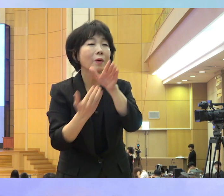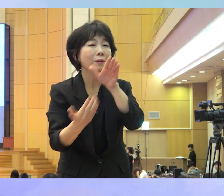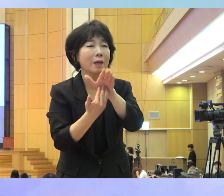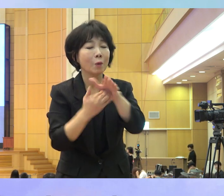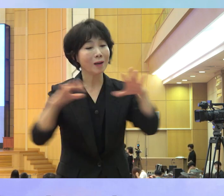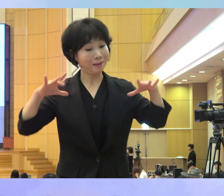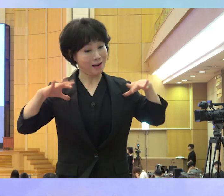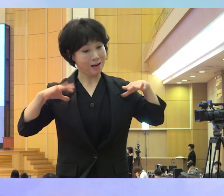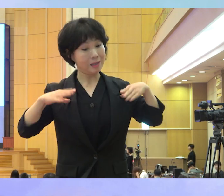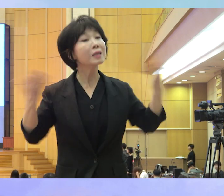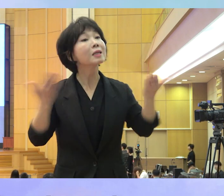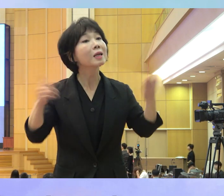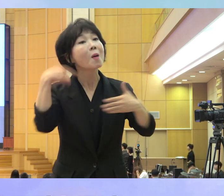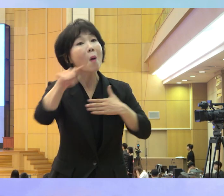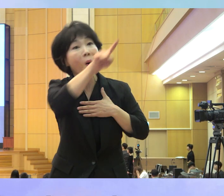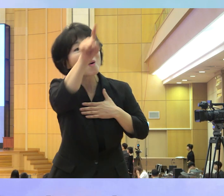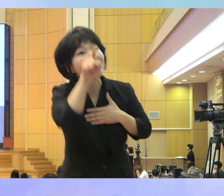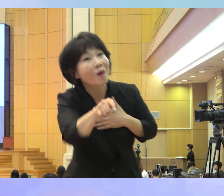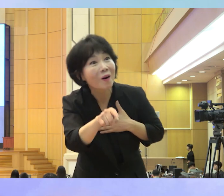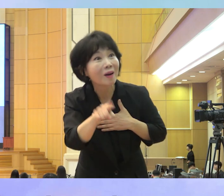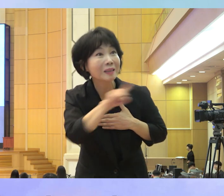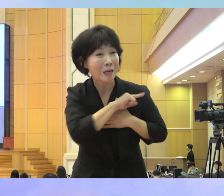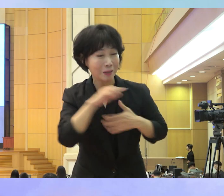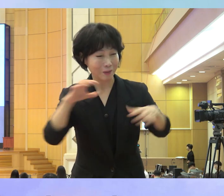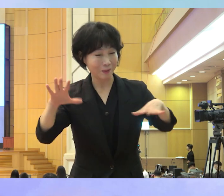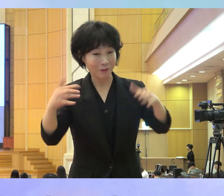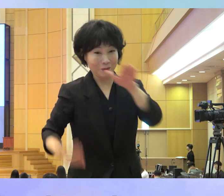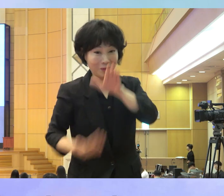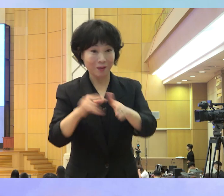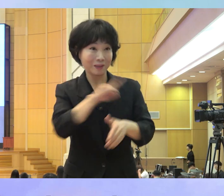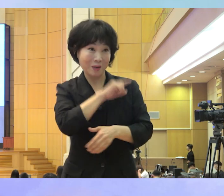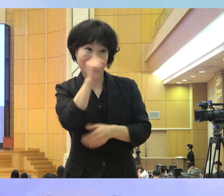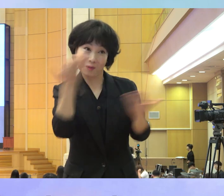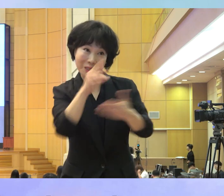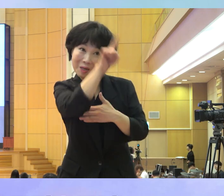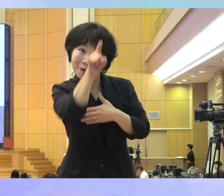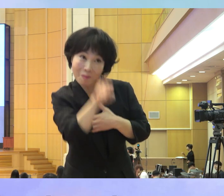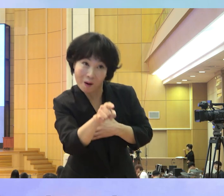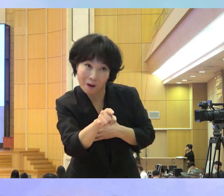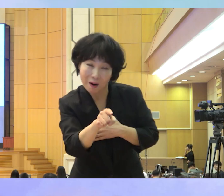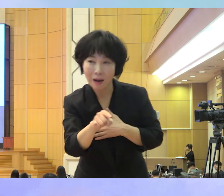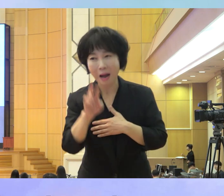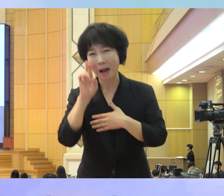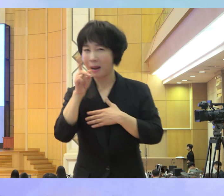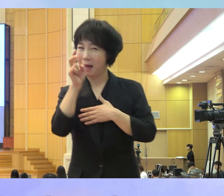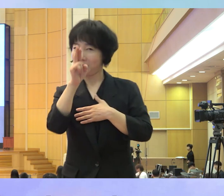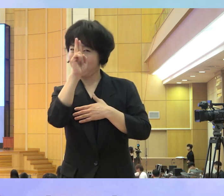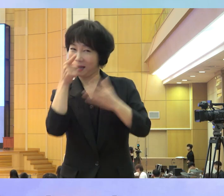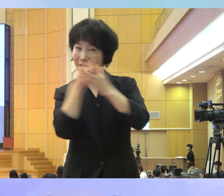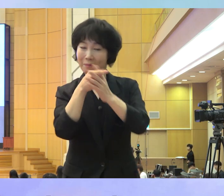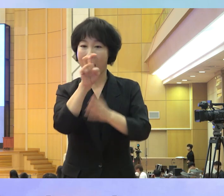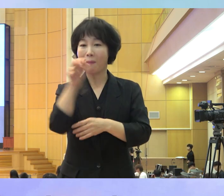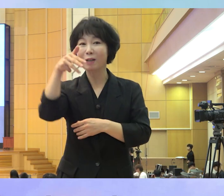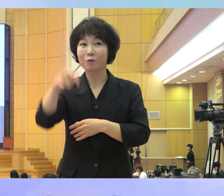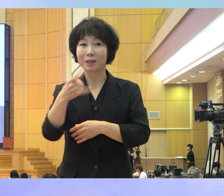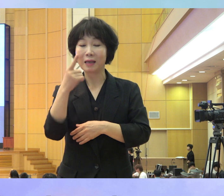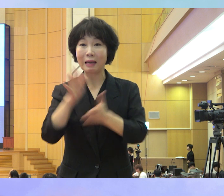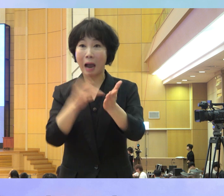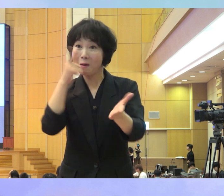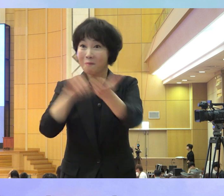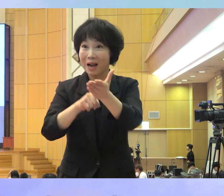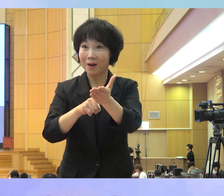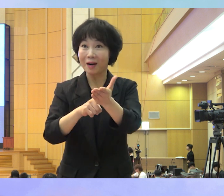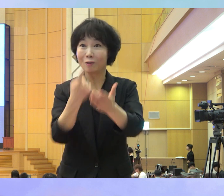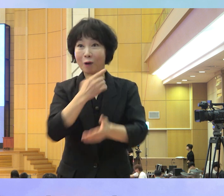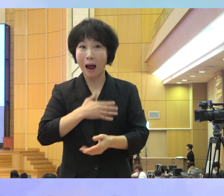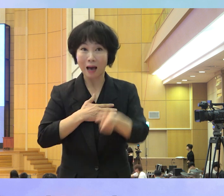뭔가요? 기자는 기대하는 거야. 틀림없이 마취제 개발한 걸 거다라고 탁 말할 줄